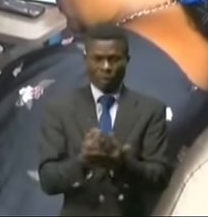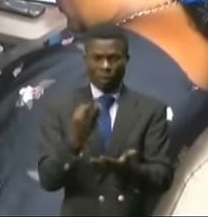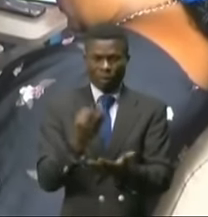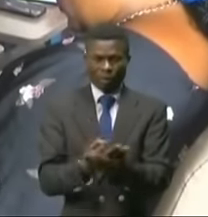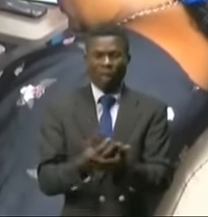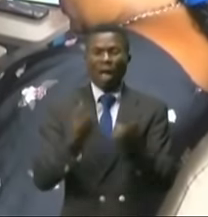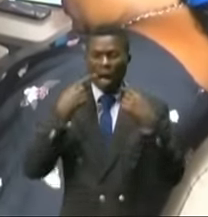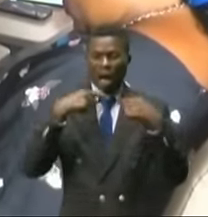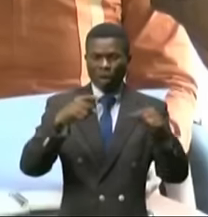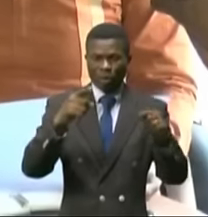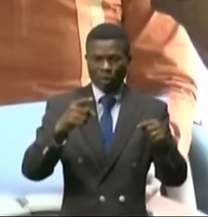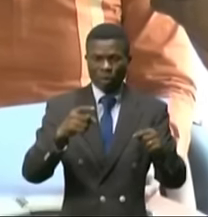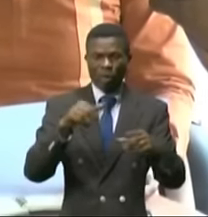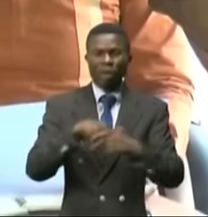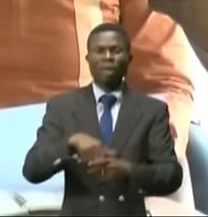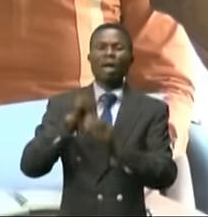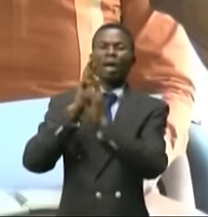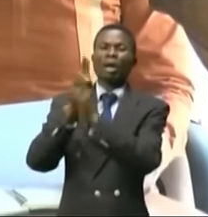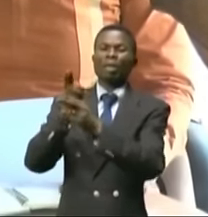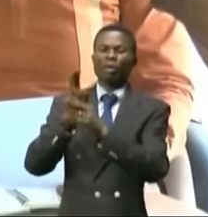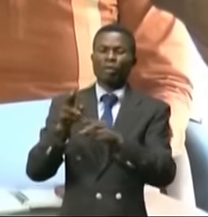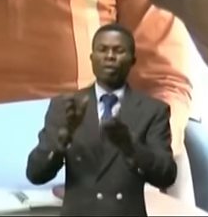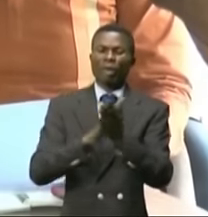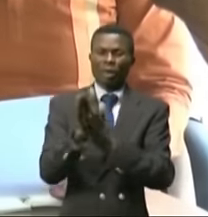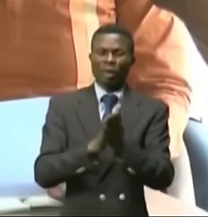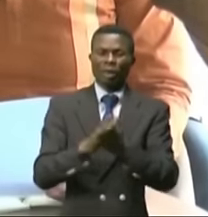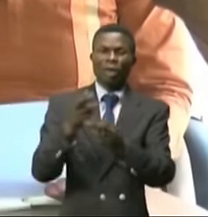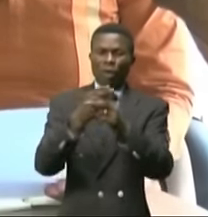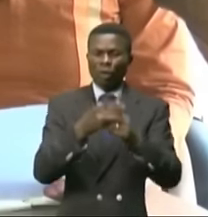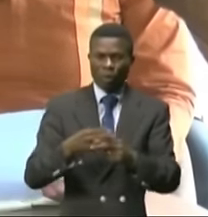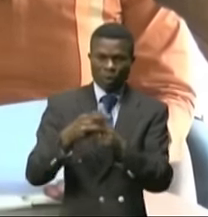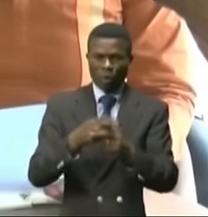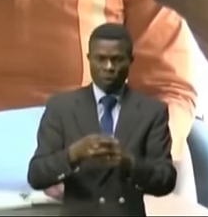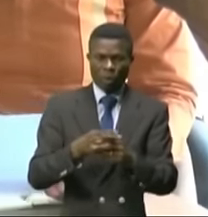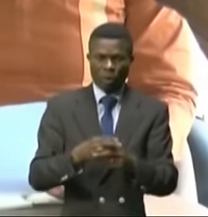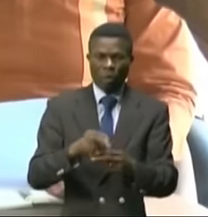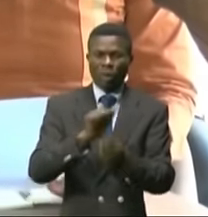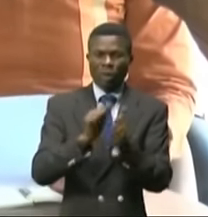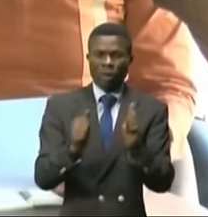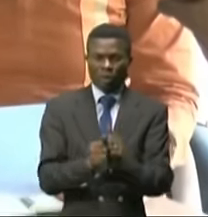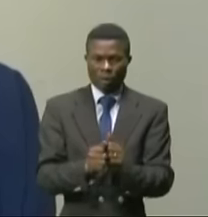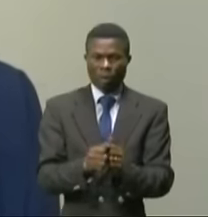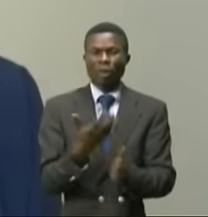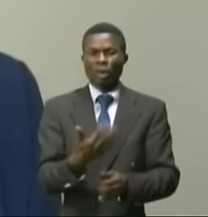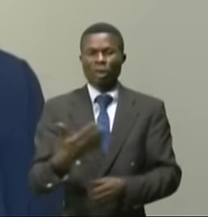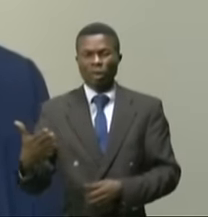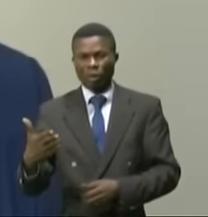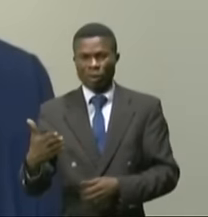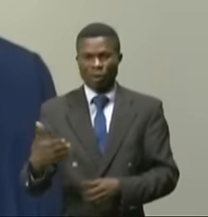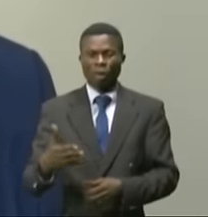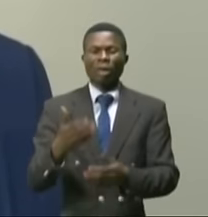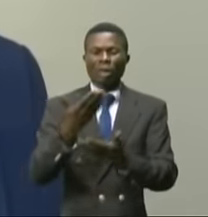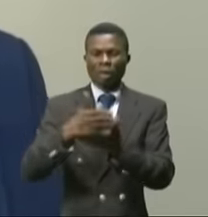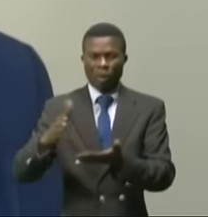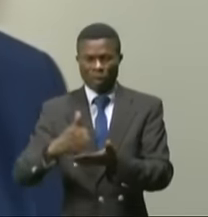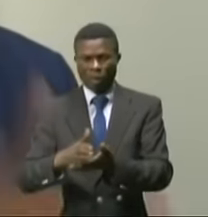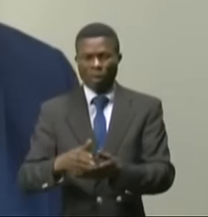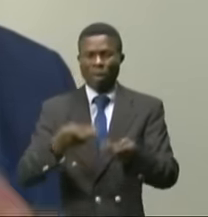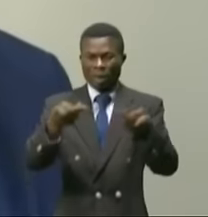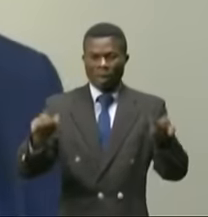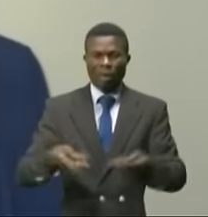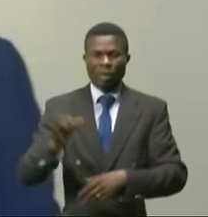finances IGF dans un rapport relatif au contrôle de la légalité des allocations et des cessions des